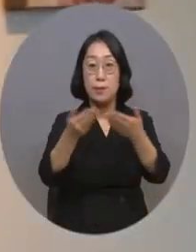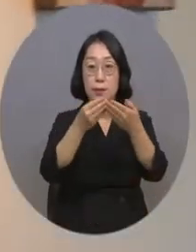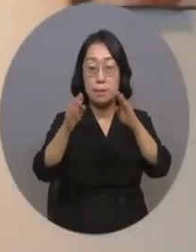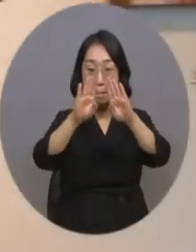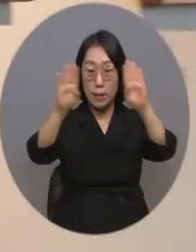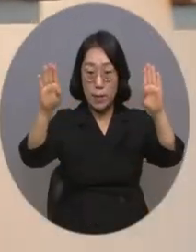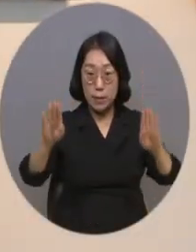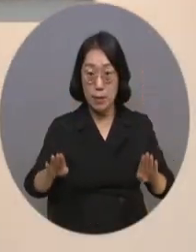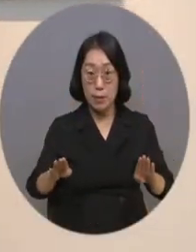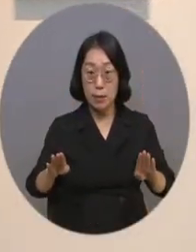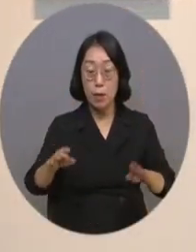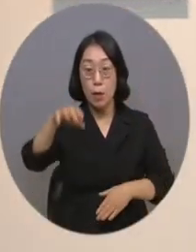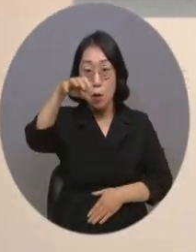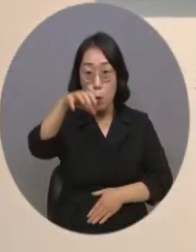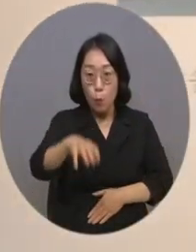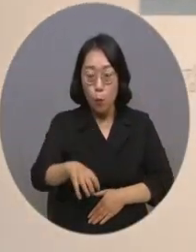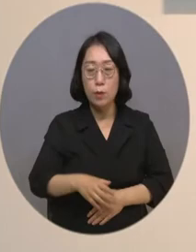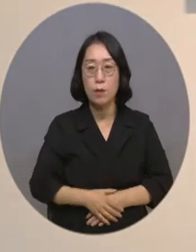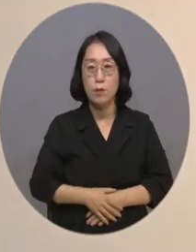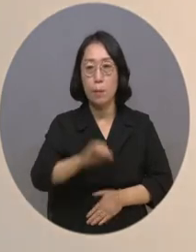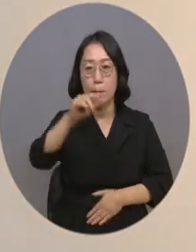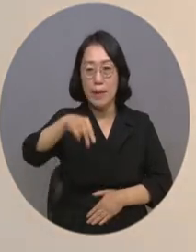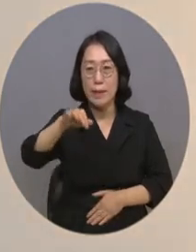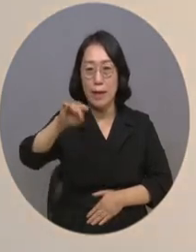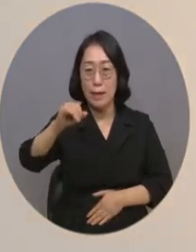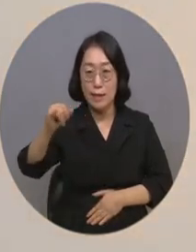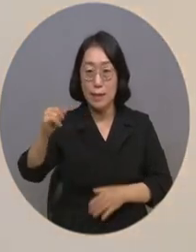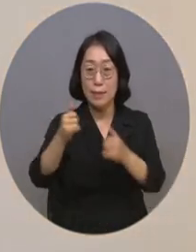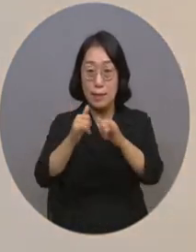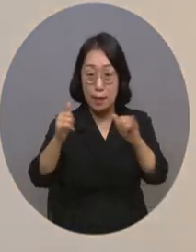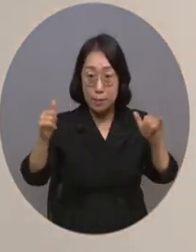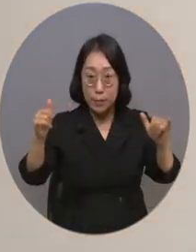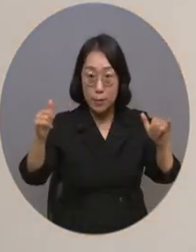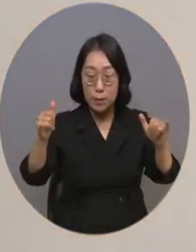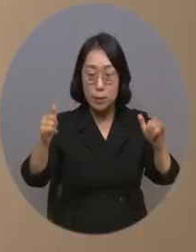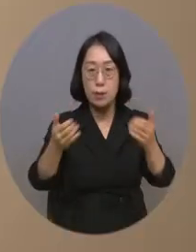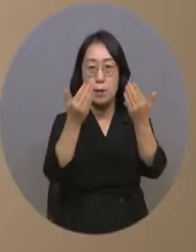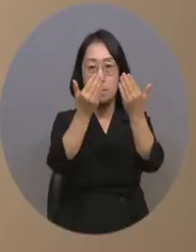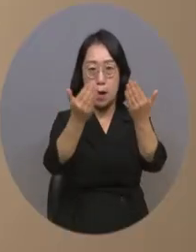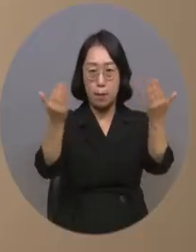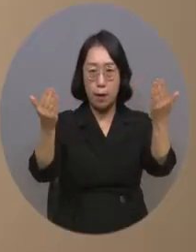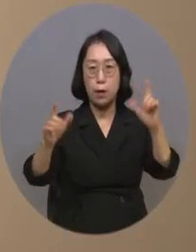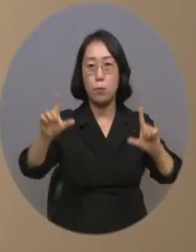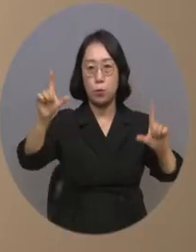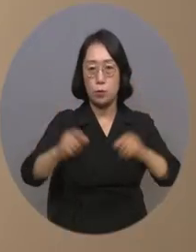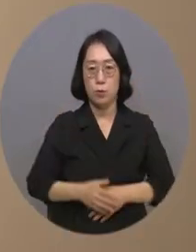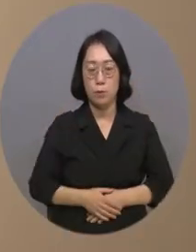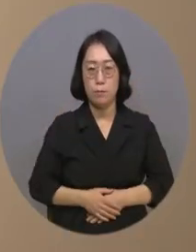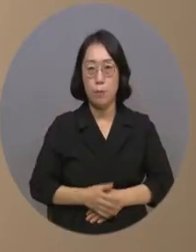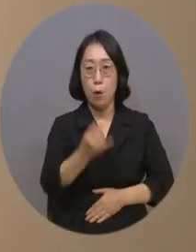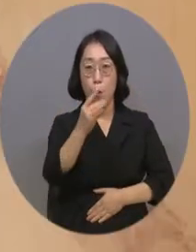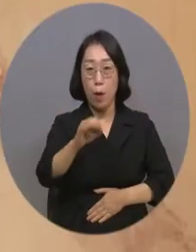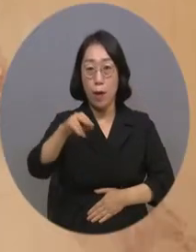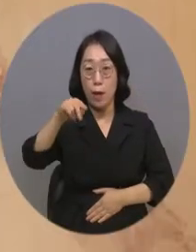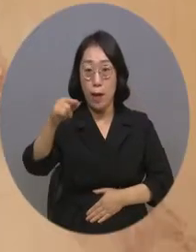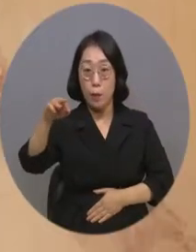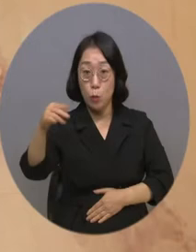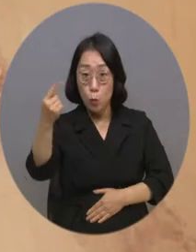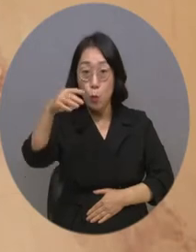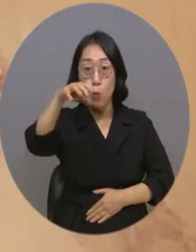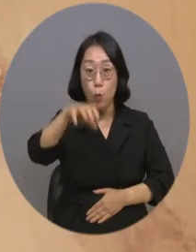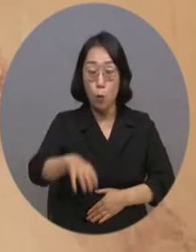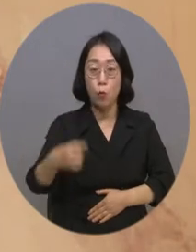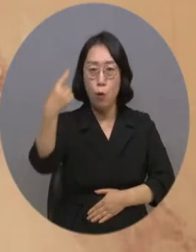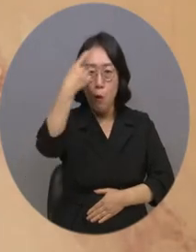이인혜 작가의 빛가니 사람들의 초대전 작품들입니다. 여수 횡간도 주민들의 얼굴을